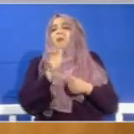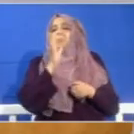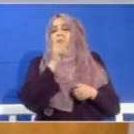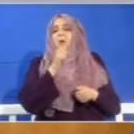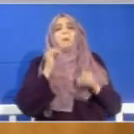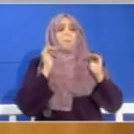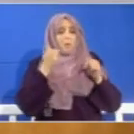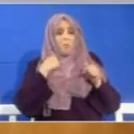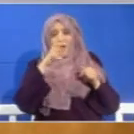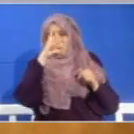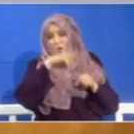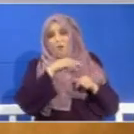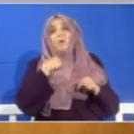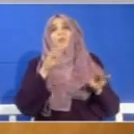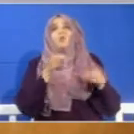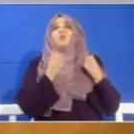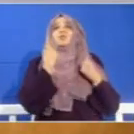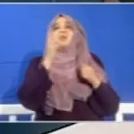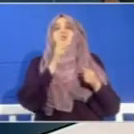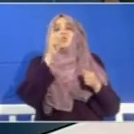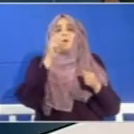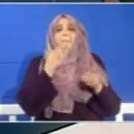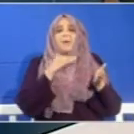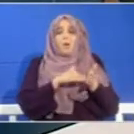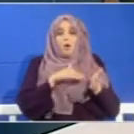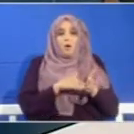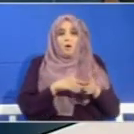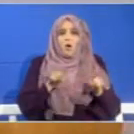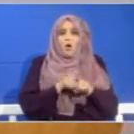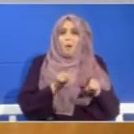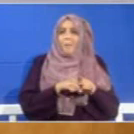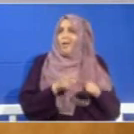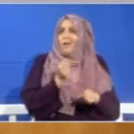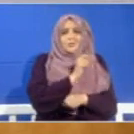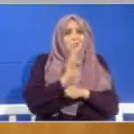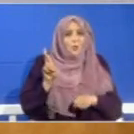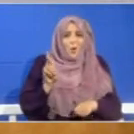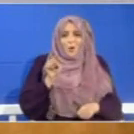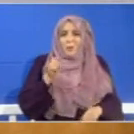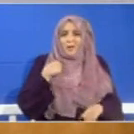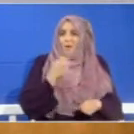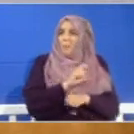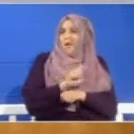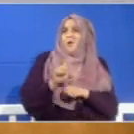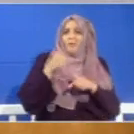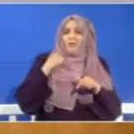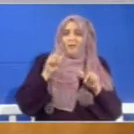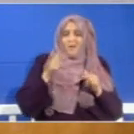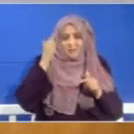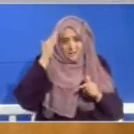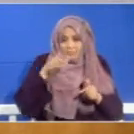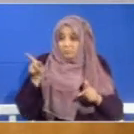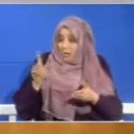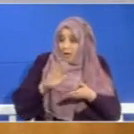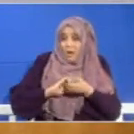ولئن مت لأجدن غير عند الله خيرا منها، يعني كلاس، يعني مضمون، في ضمان. فقال له